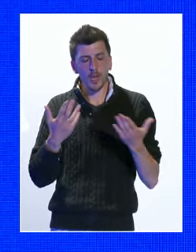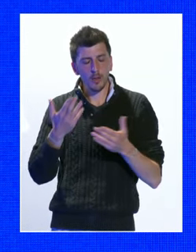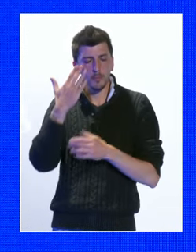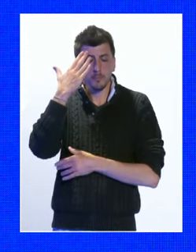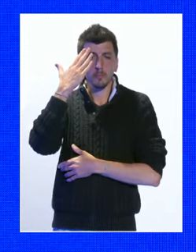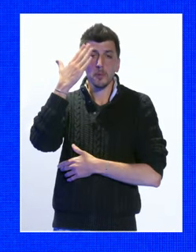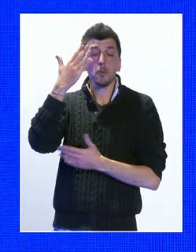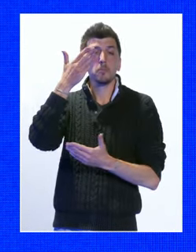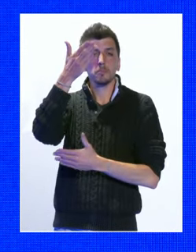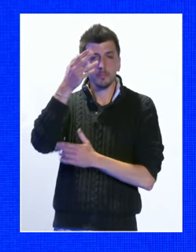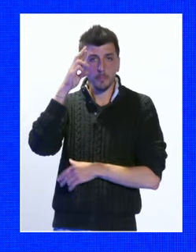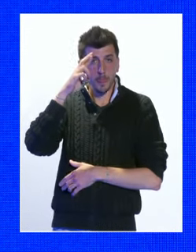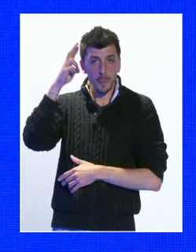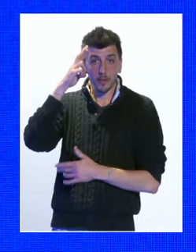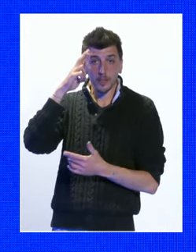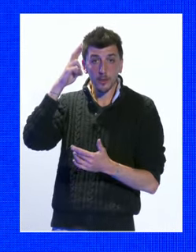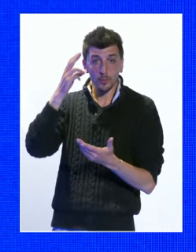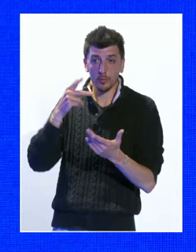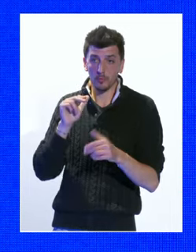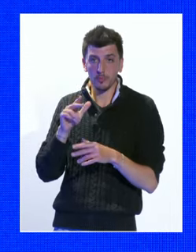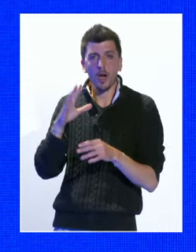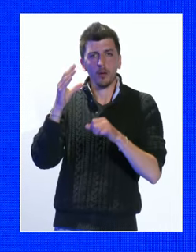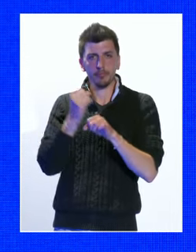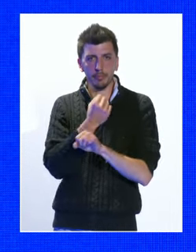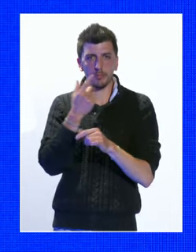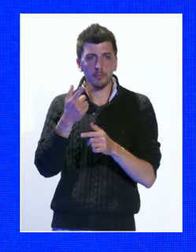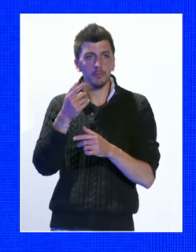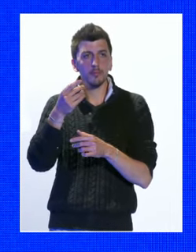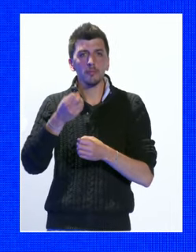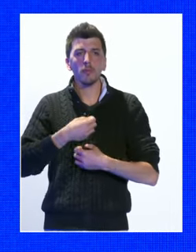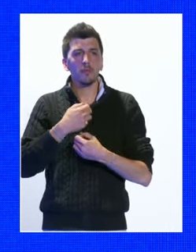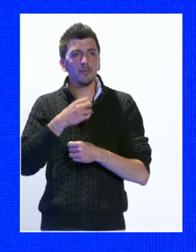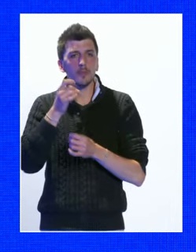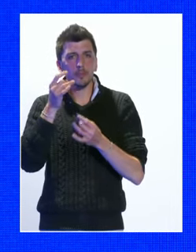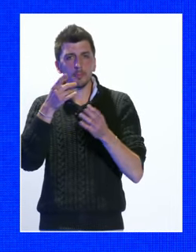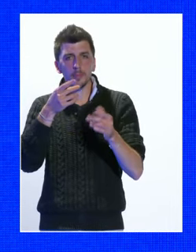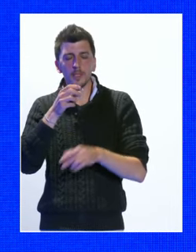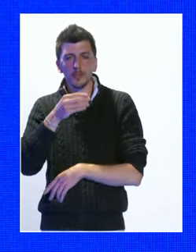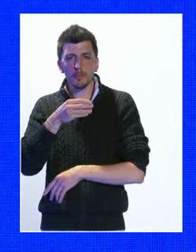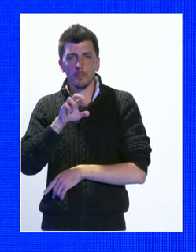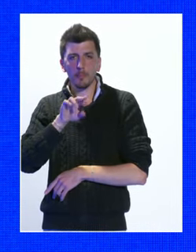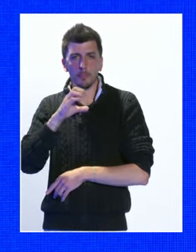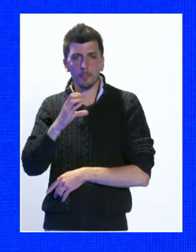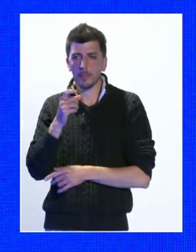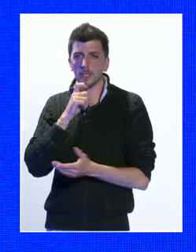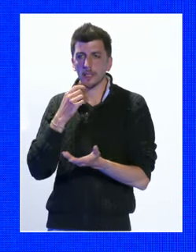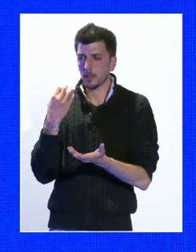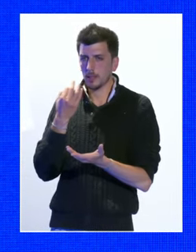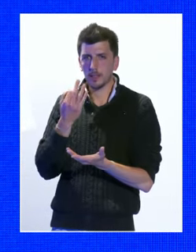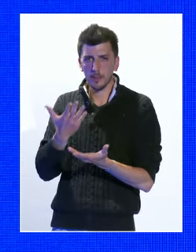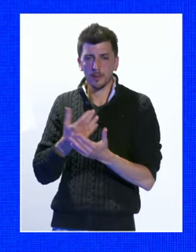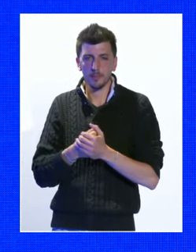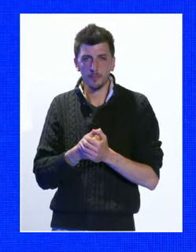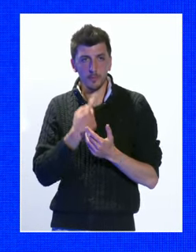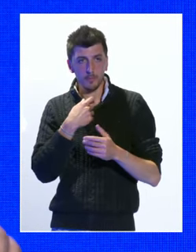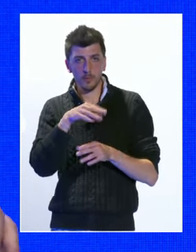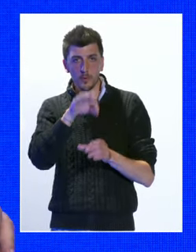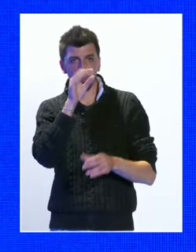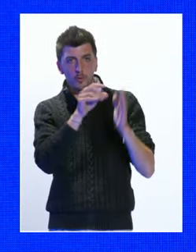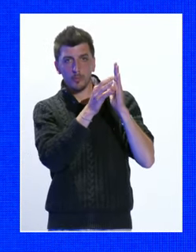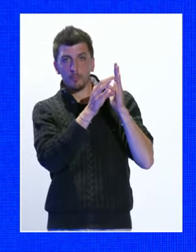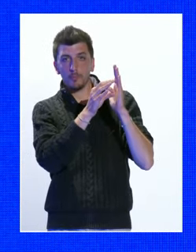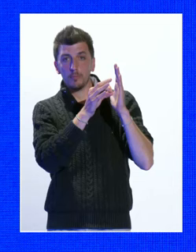qu'évoquait Marc tout à l'heure, et que la simple loi électorale pouvait